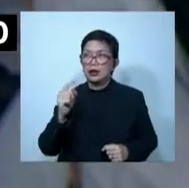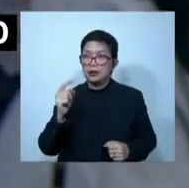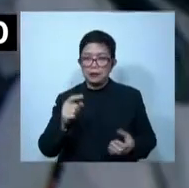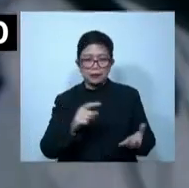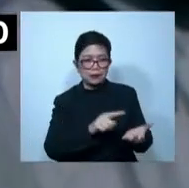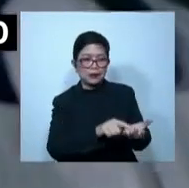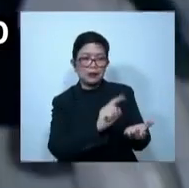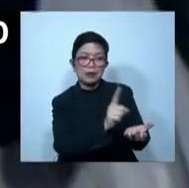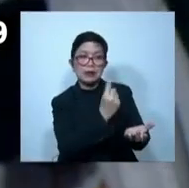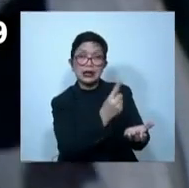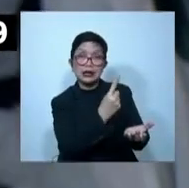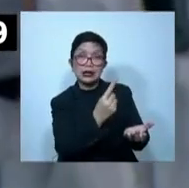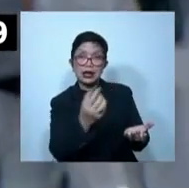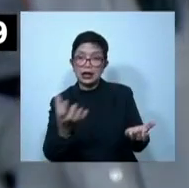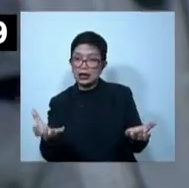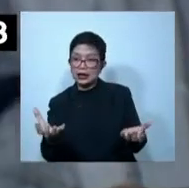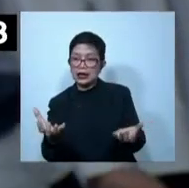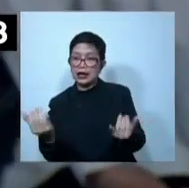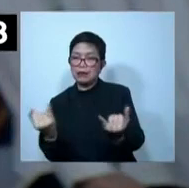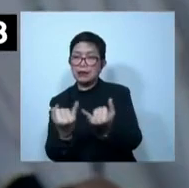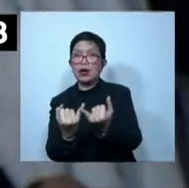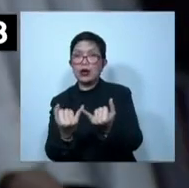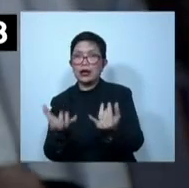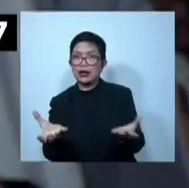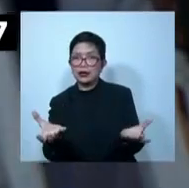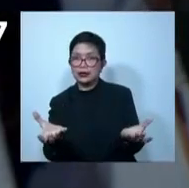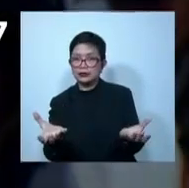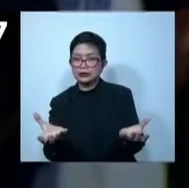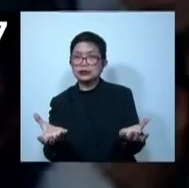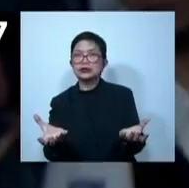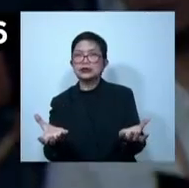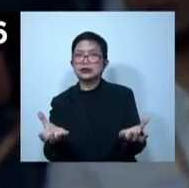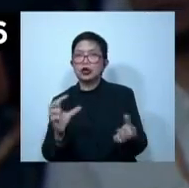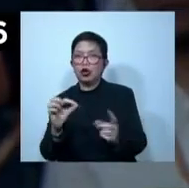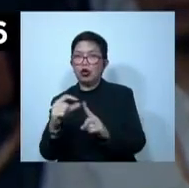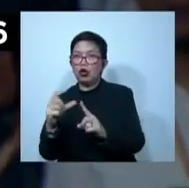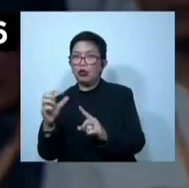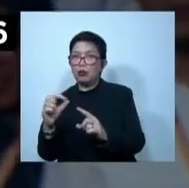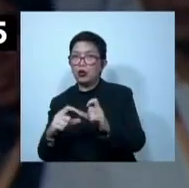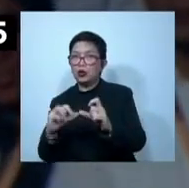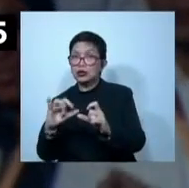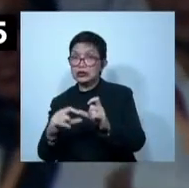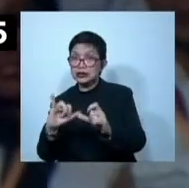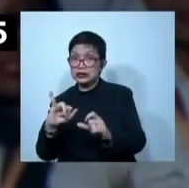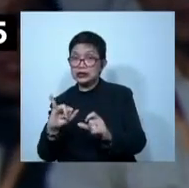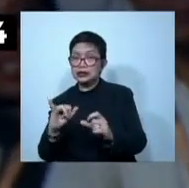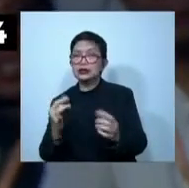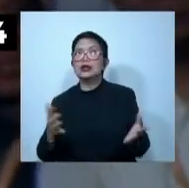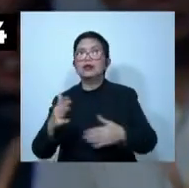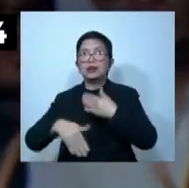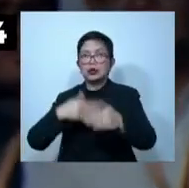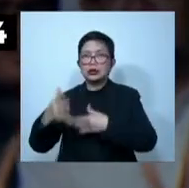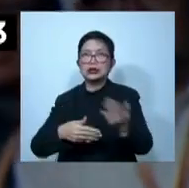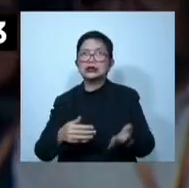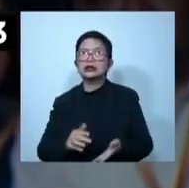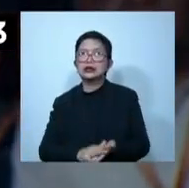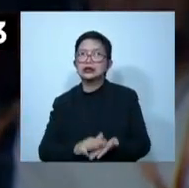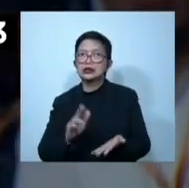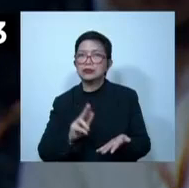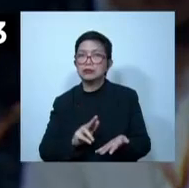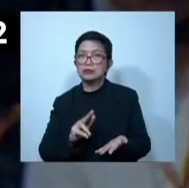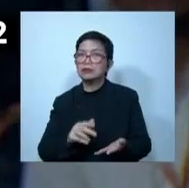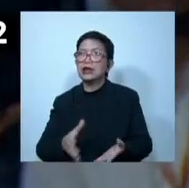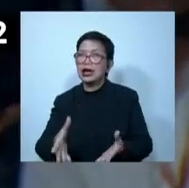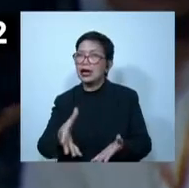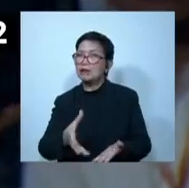mengimplementasikan gagasan-gagasan mereka. Nah, itu yang hanya akan bisa terjawab kalau kemudian pasangan calon terus-menerus dimintai tanggapan,